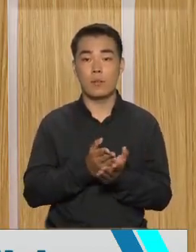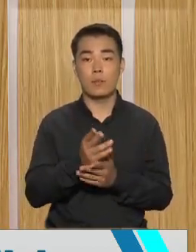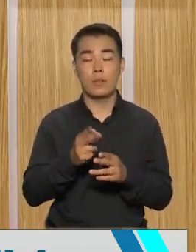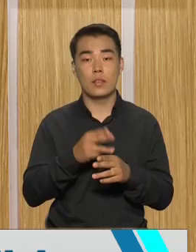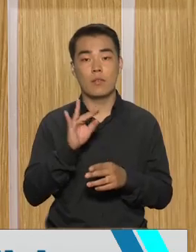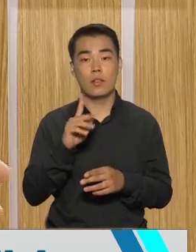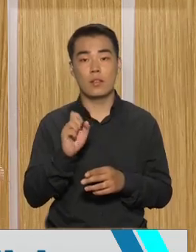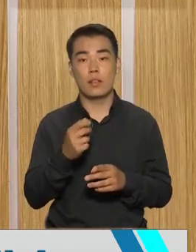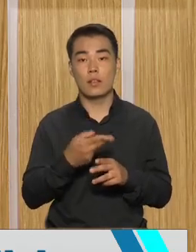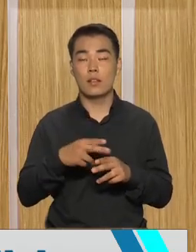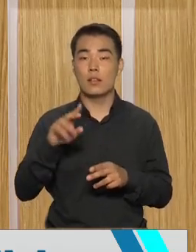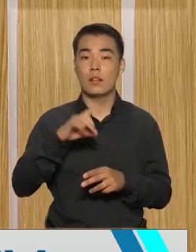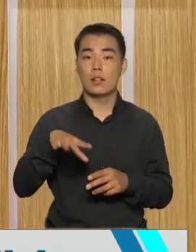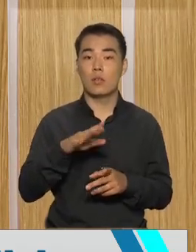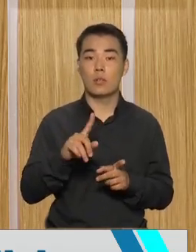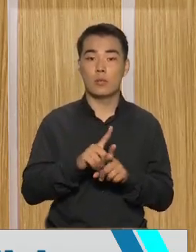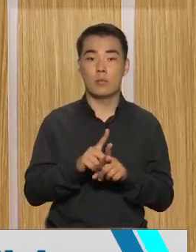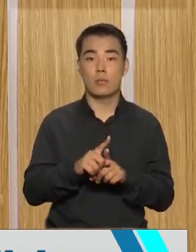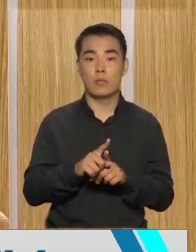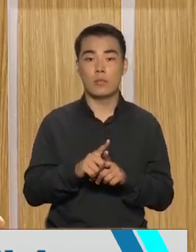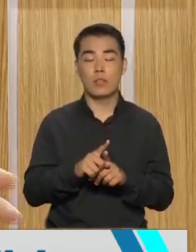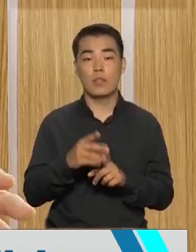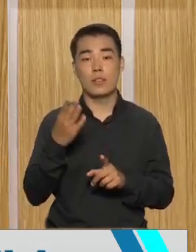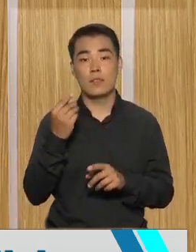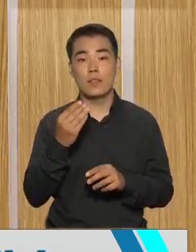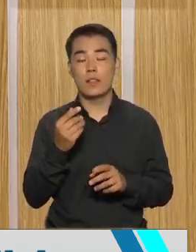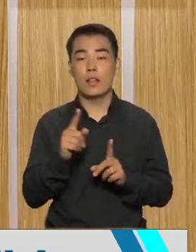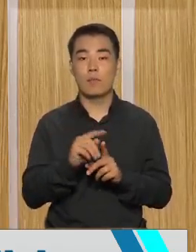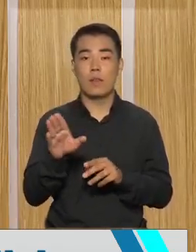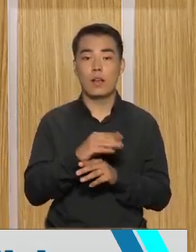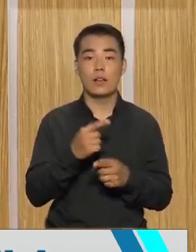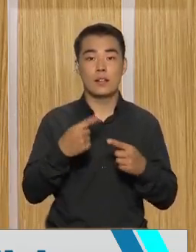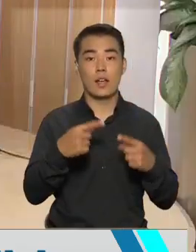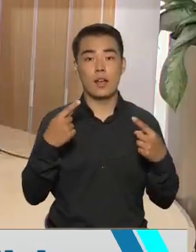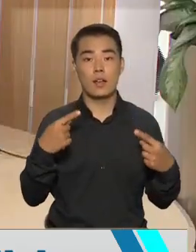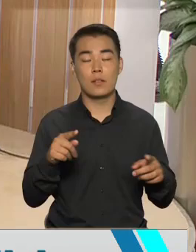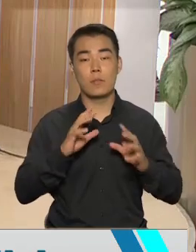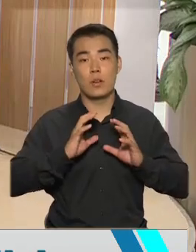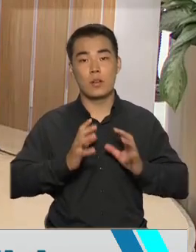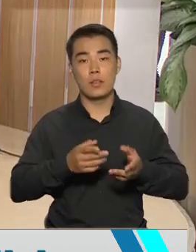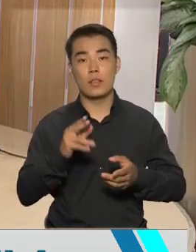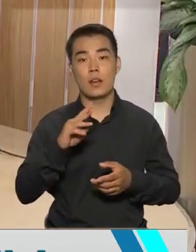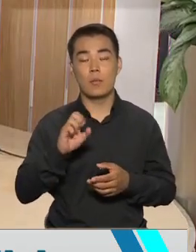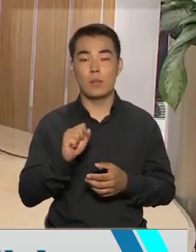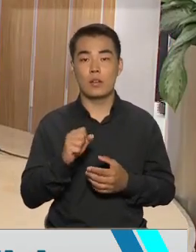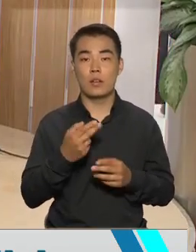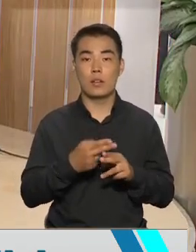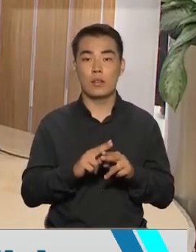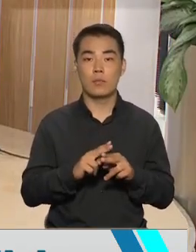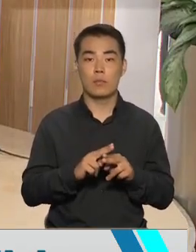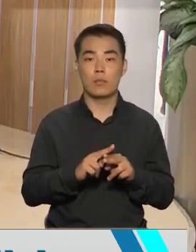бул регионалдык бир финансылык, саясий башка борборуна айланып келатканы бул